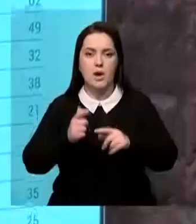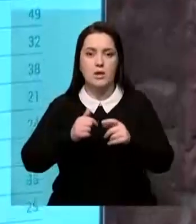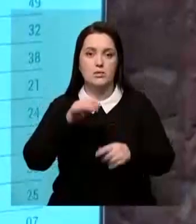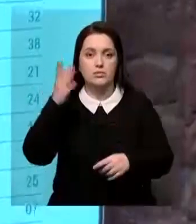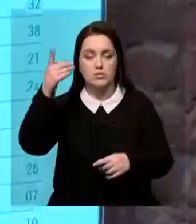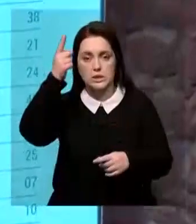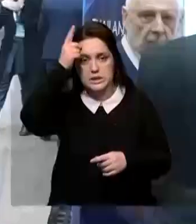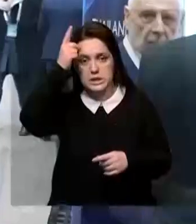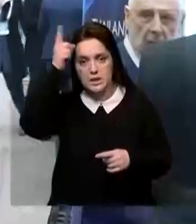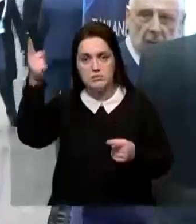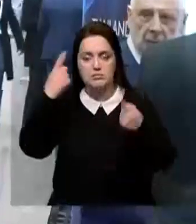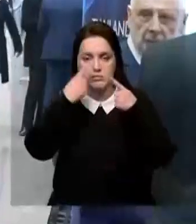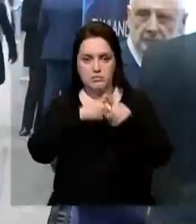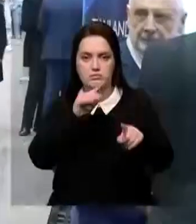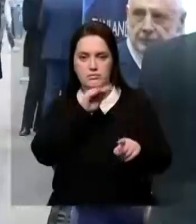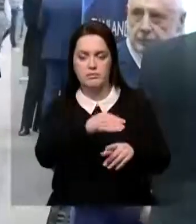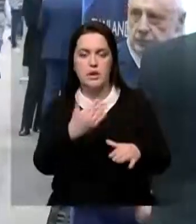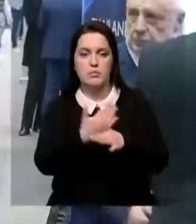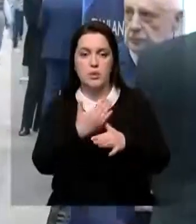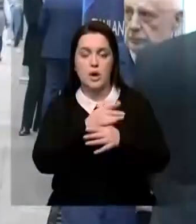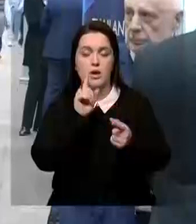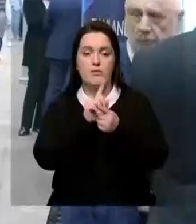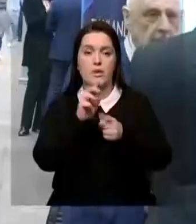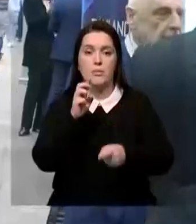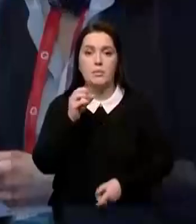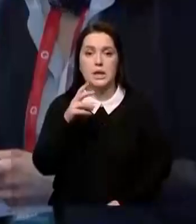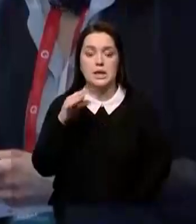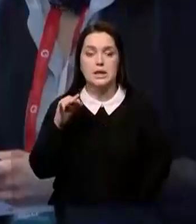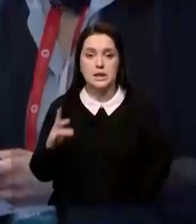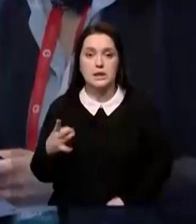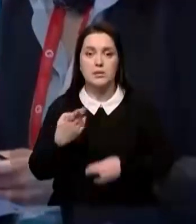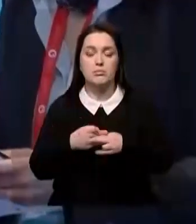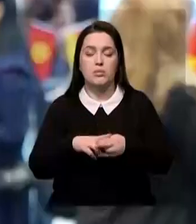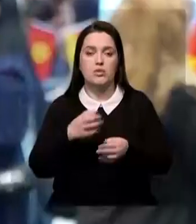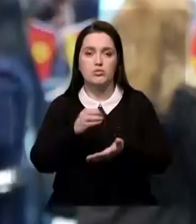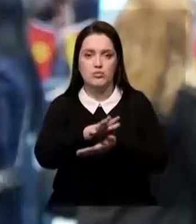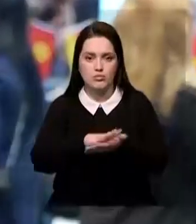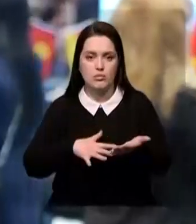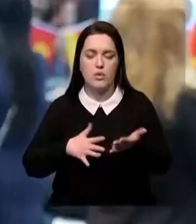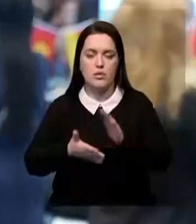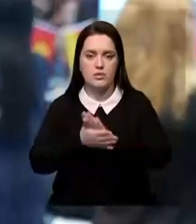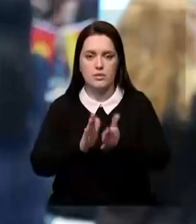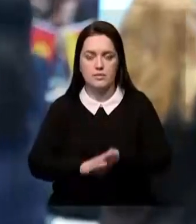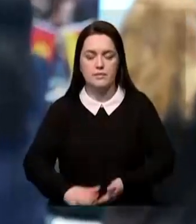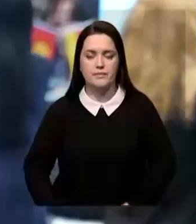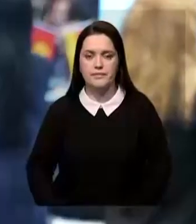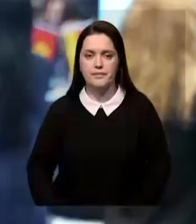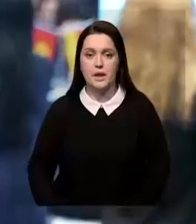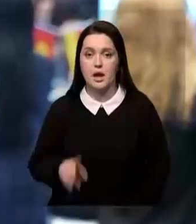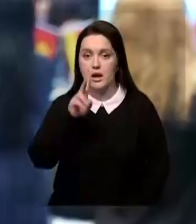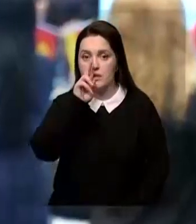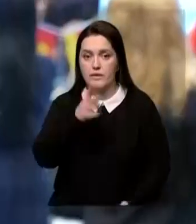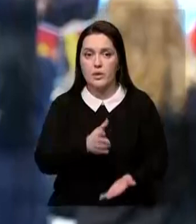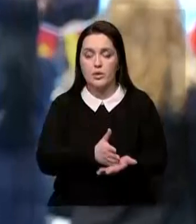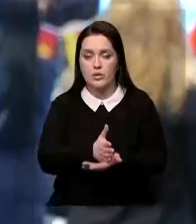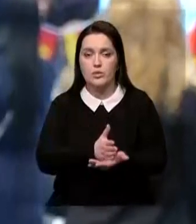немецкой технологии сублимации. На встрече в Берлине взаимовыгодное сотрудничество продлили. Сотрудничаем больше 2 лет с